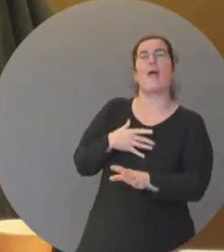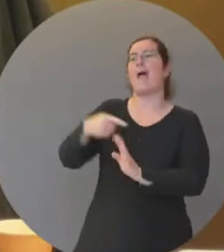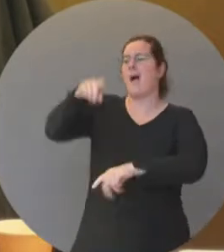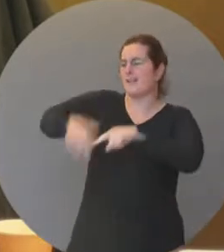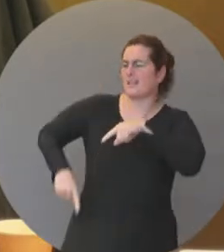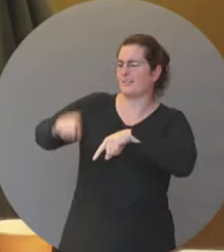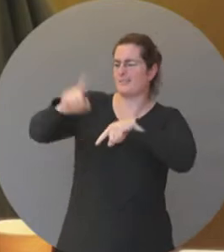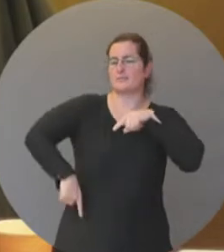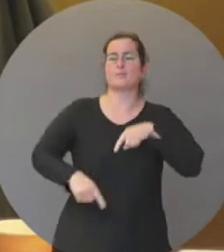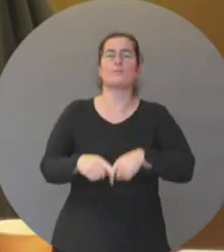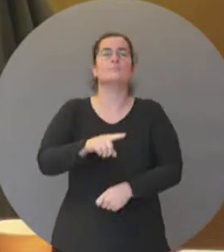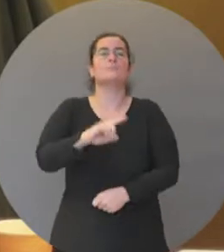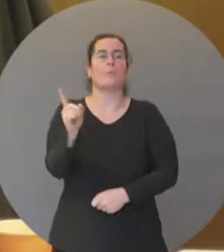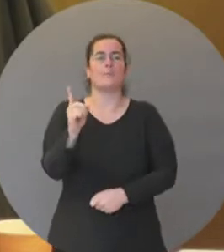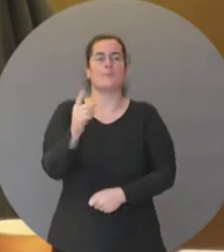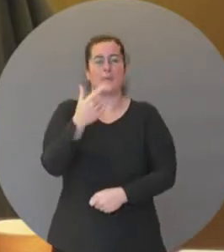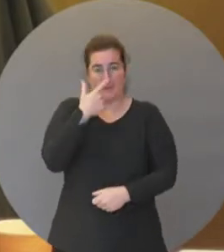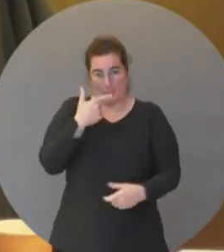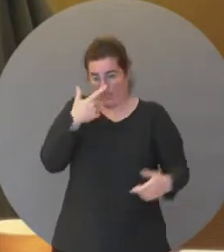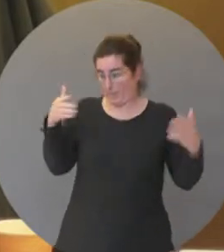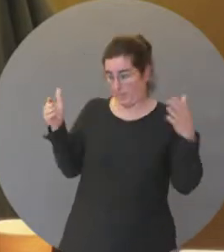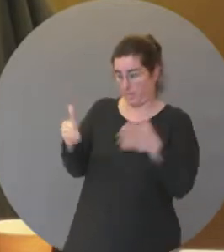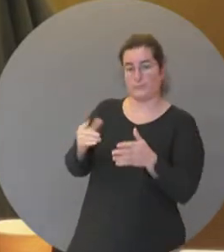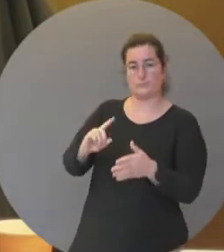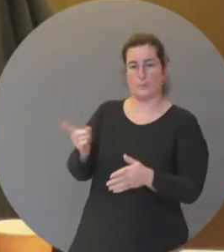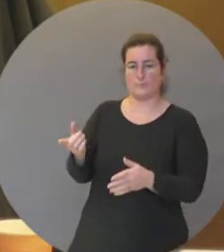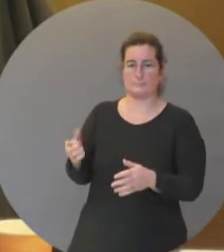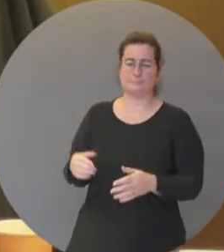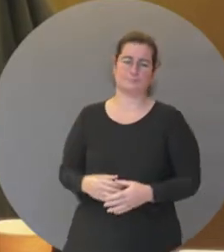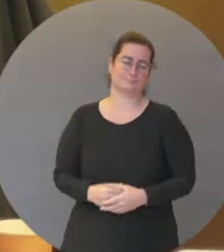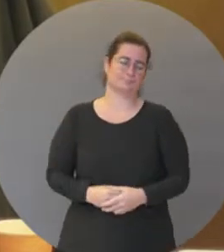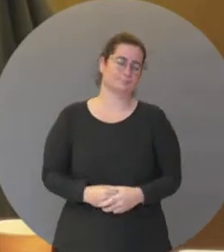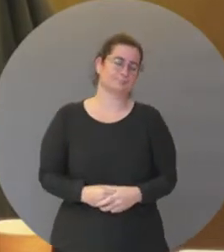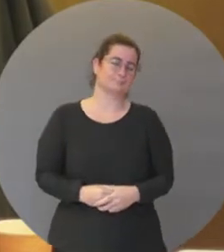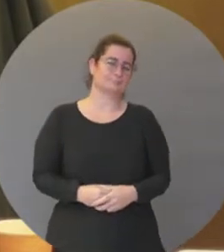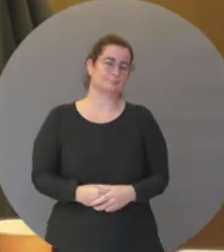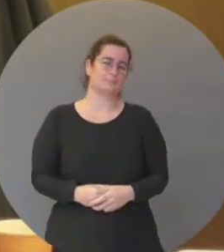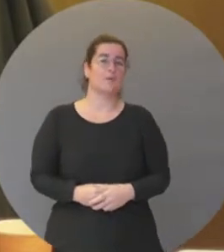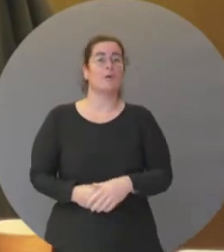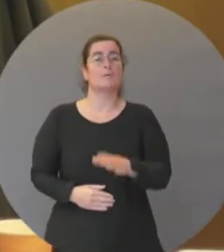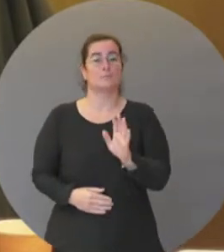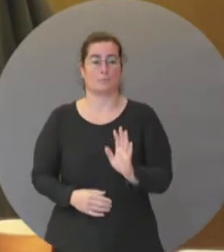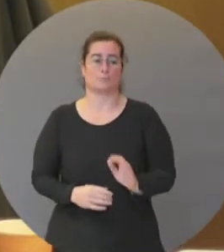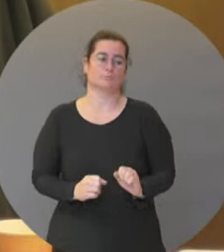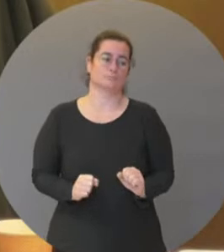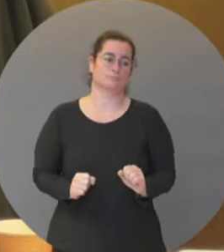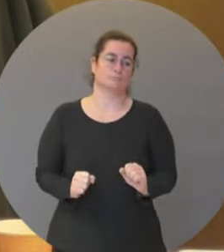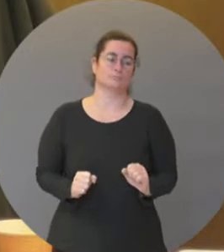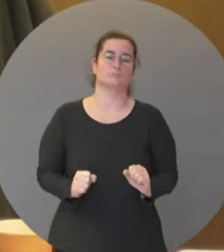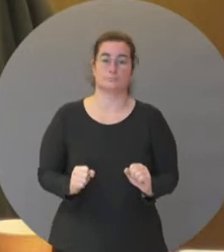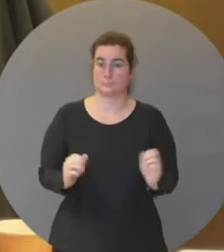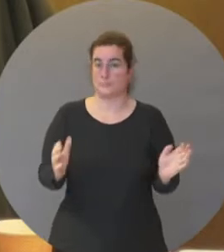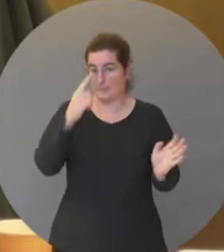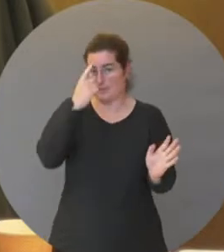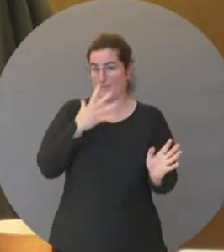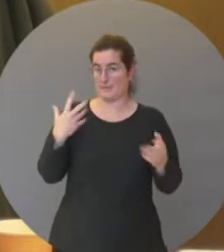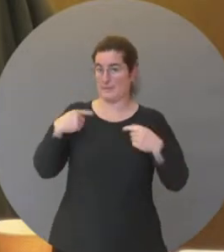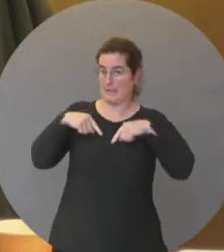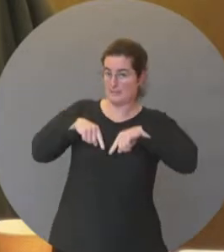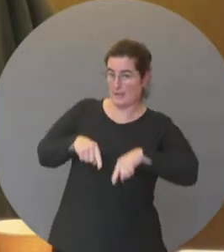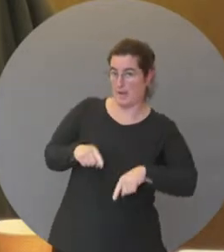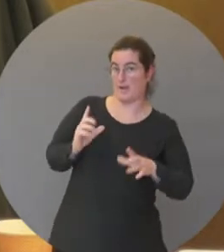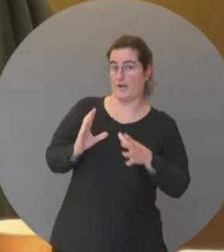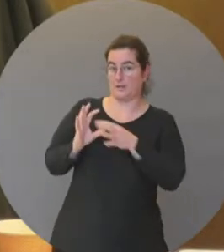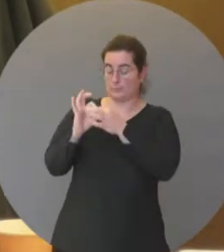ces structures là qui m'intéressent voilà donc je pense effectivement que l'État ou les collectivités